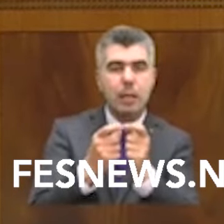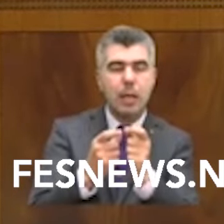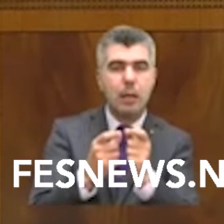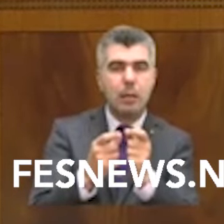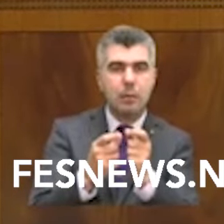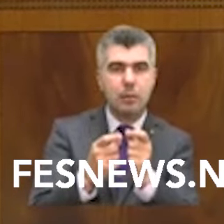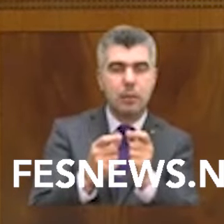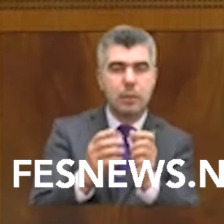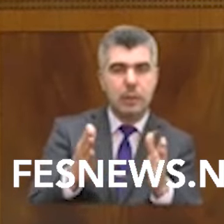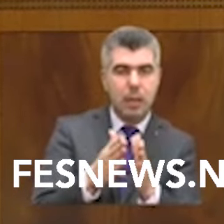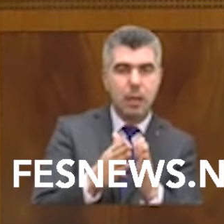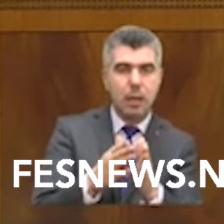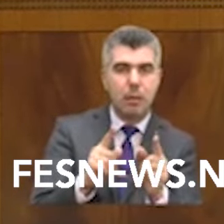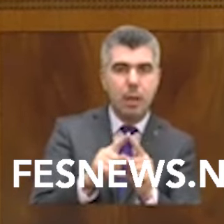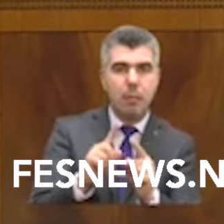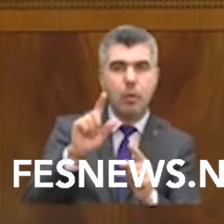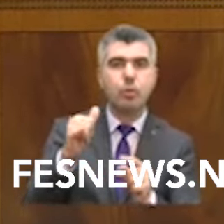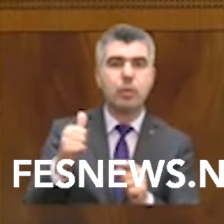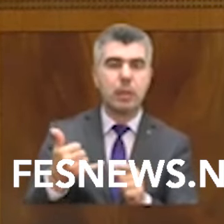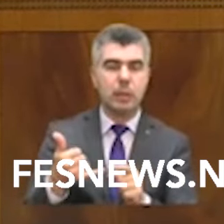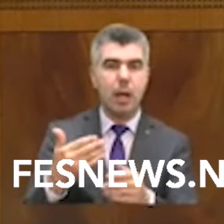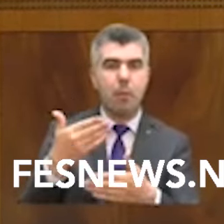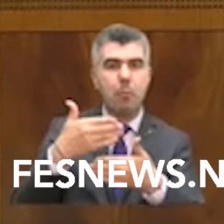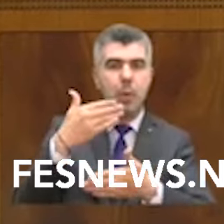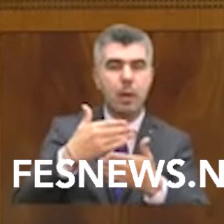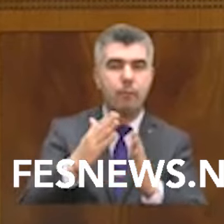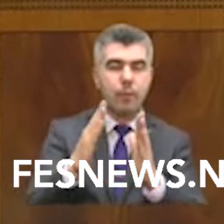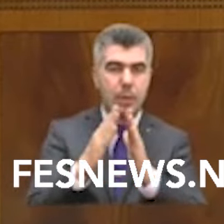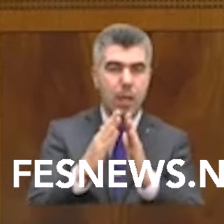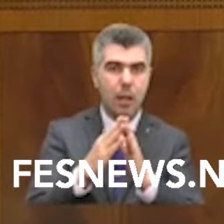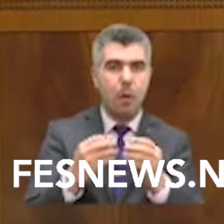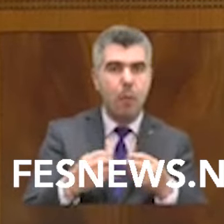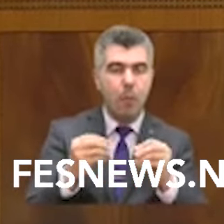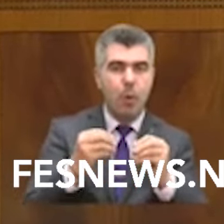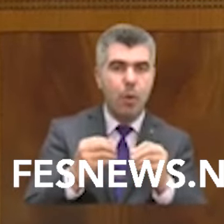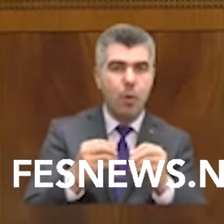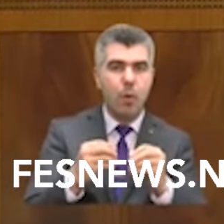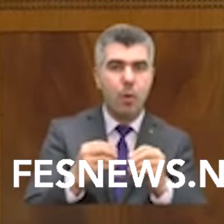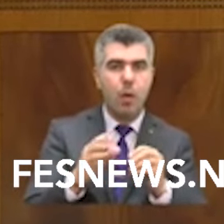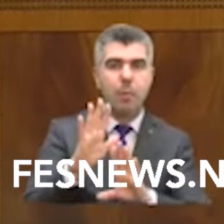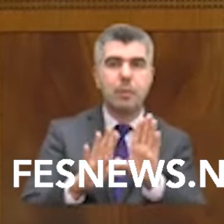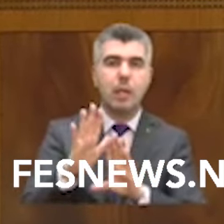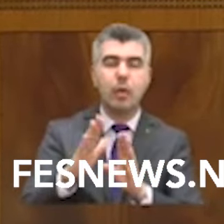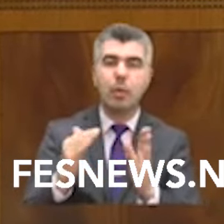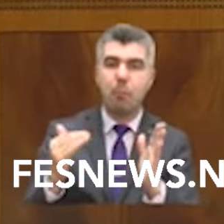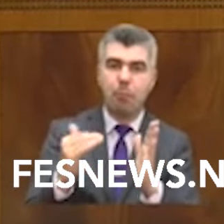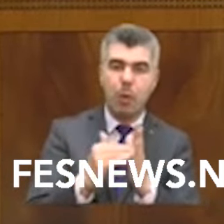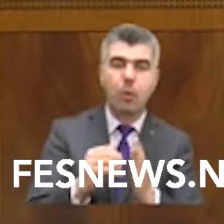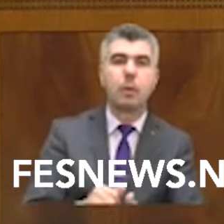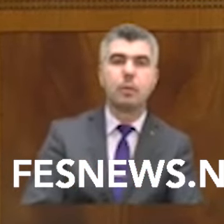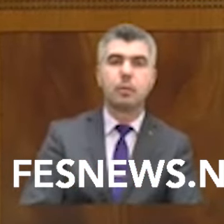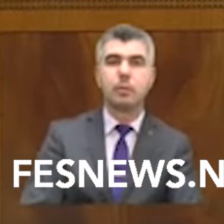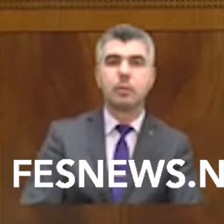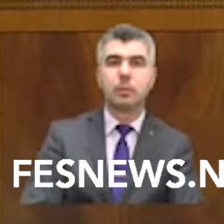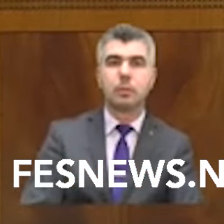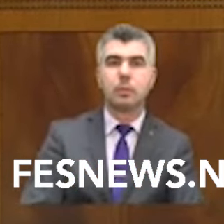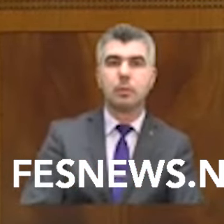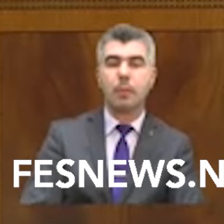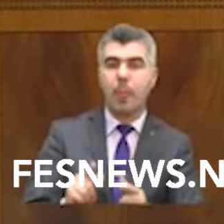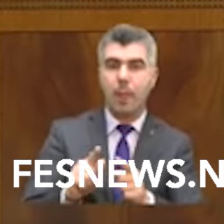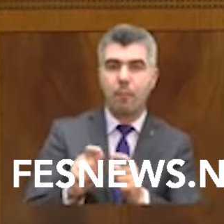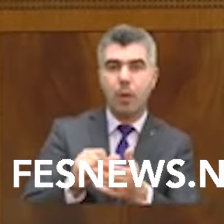الضيوف جهه سيدي منو وباعوهم الناس 150 الف درهم. يعني انه السيده اللي